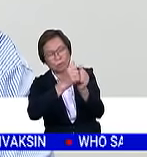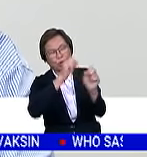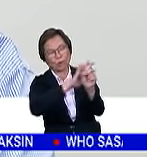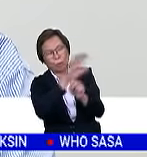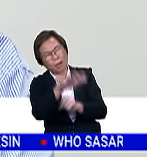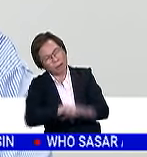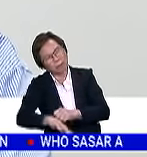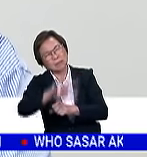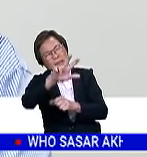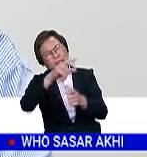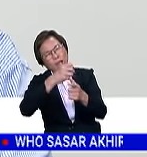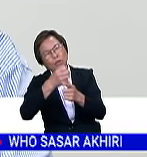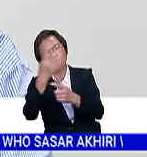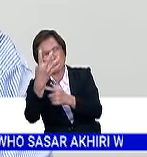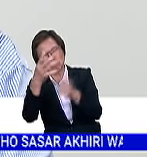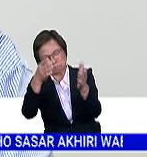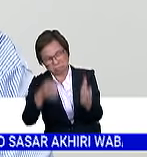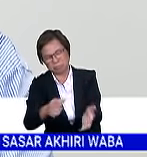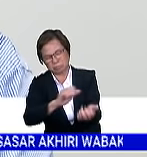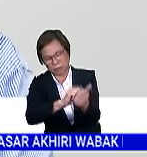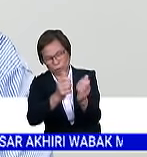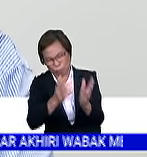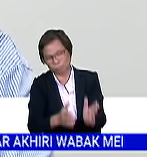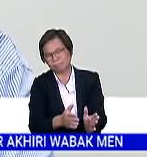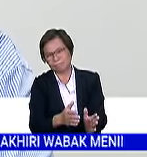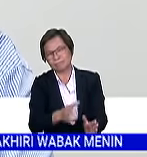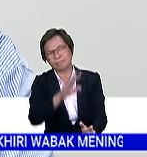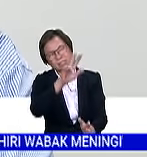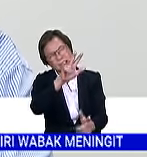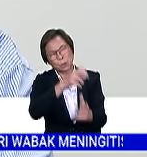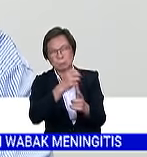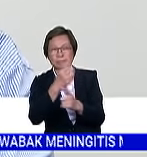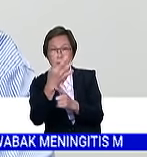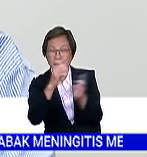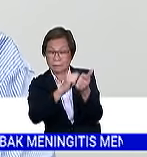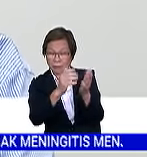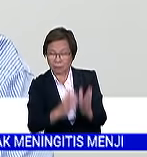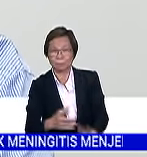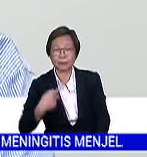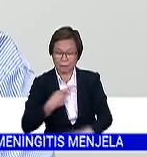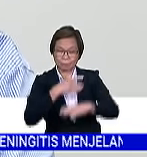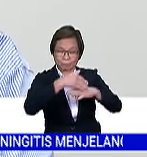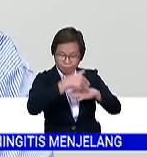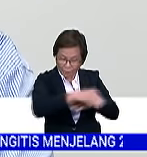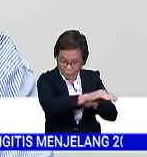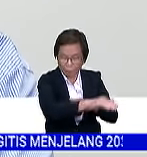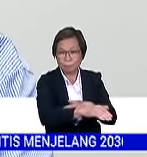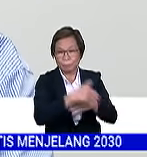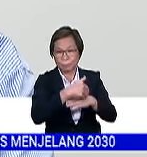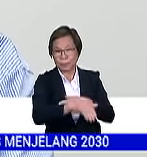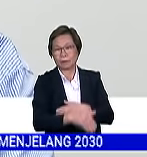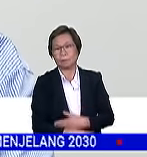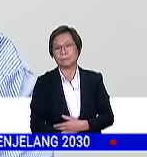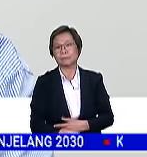kurang 3 hingga 4 atlet itu akan kita hantar. Ini